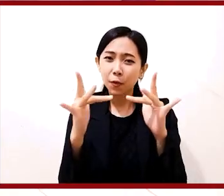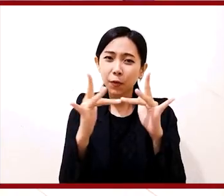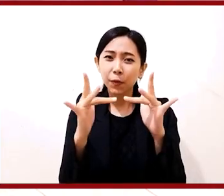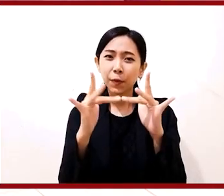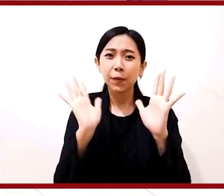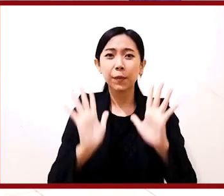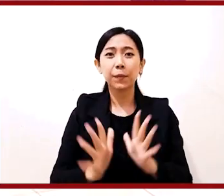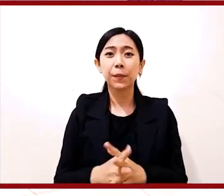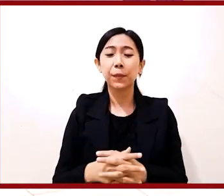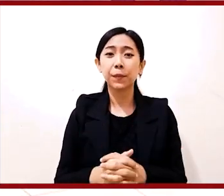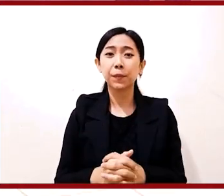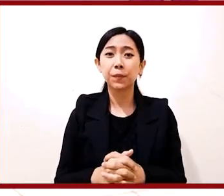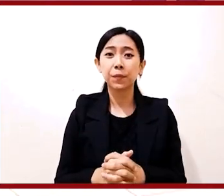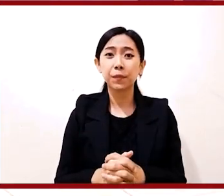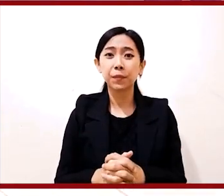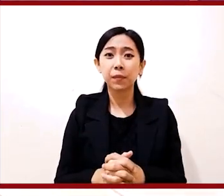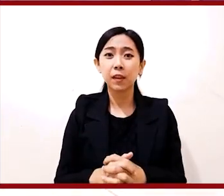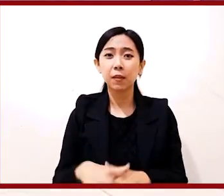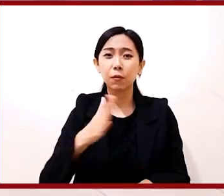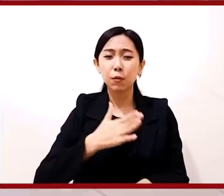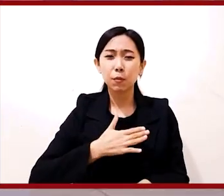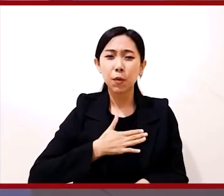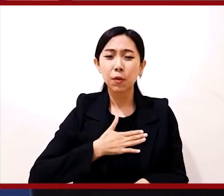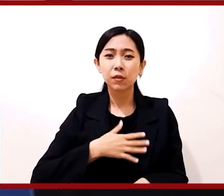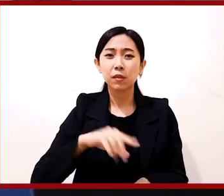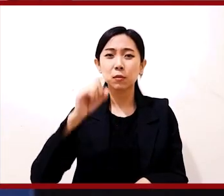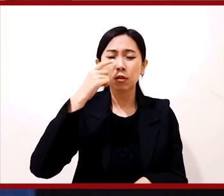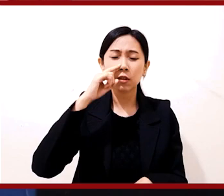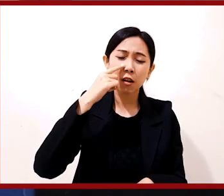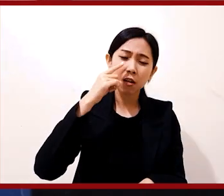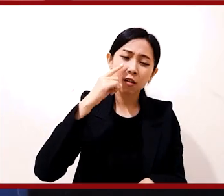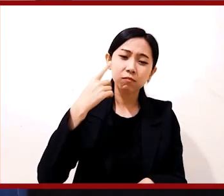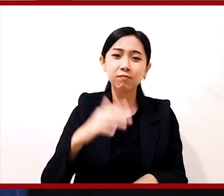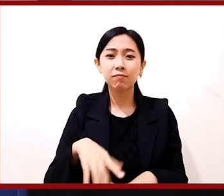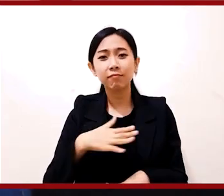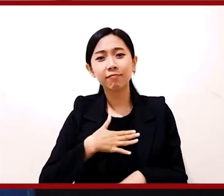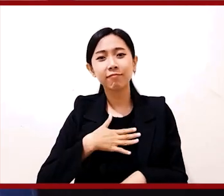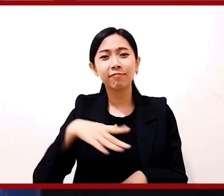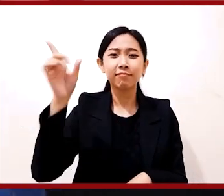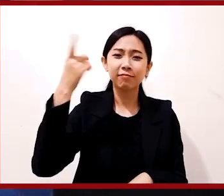online. Aku bosan.